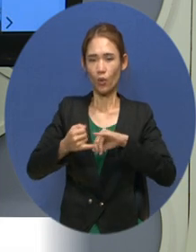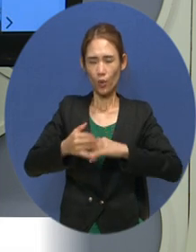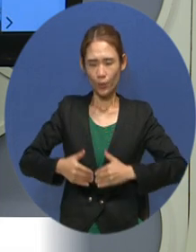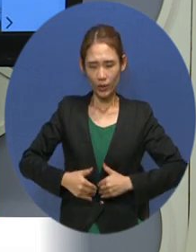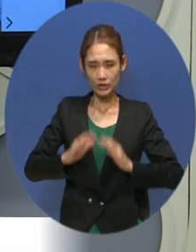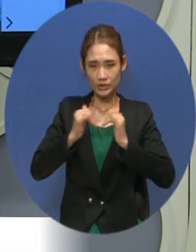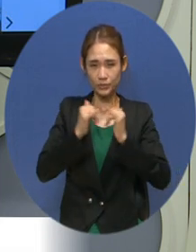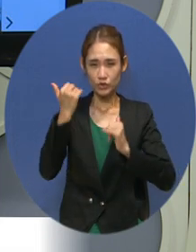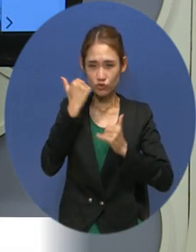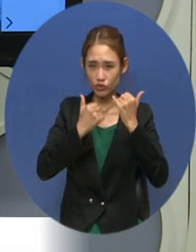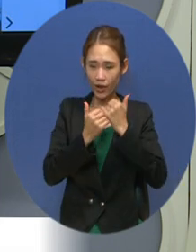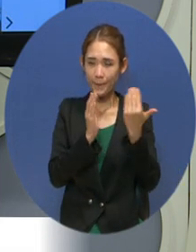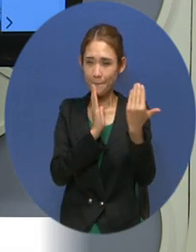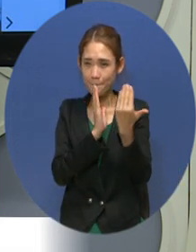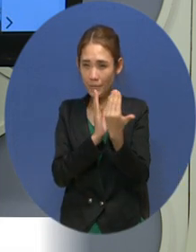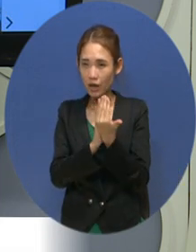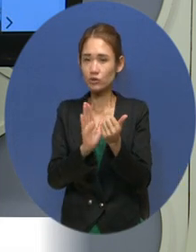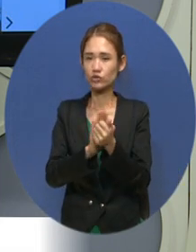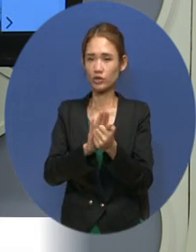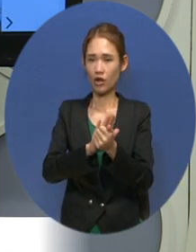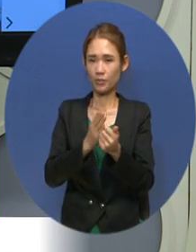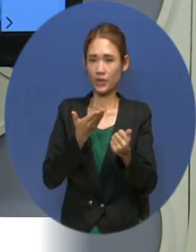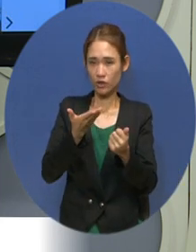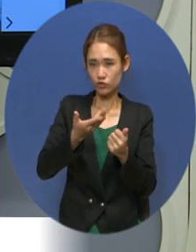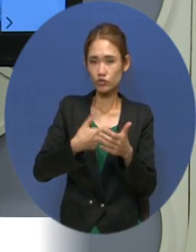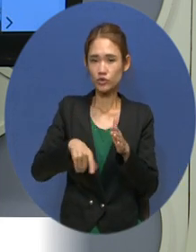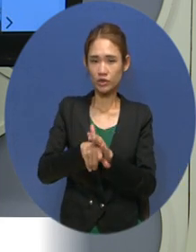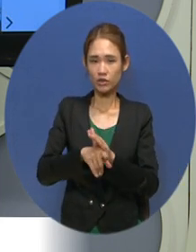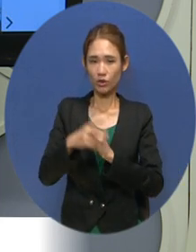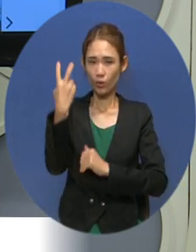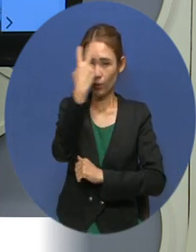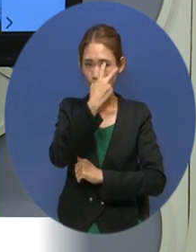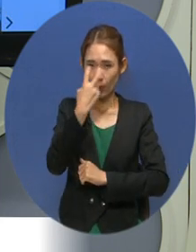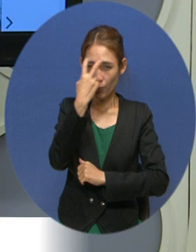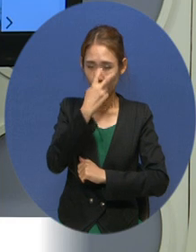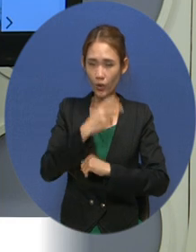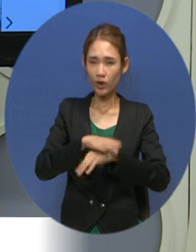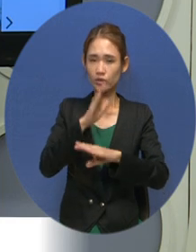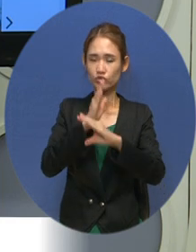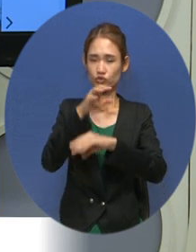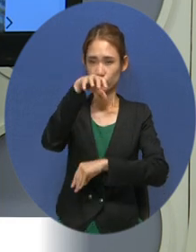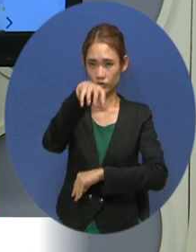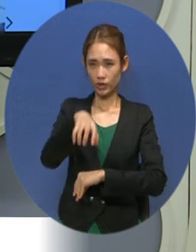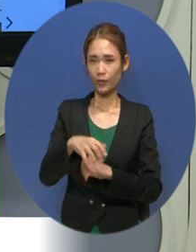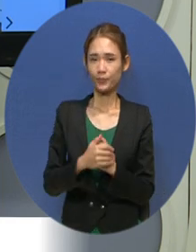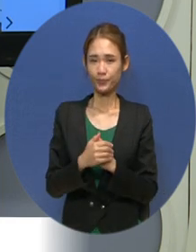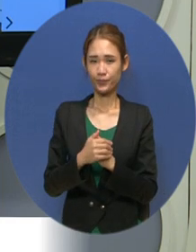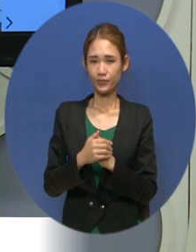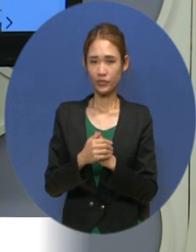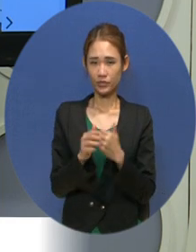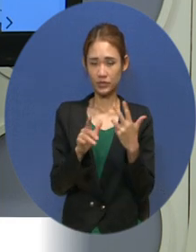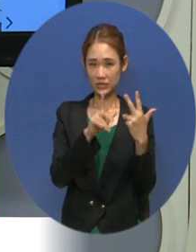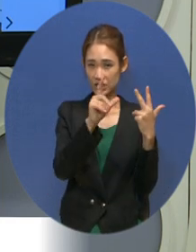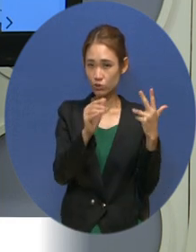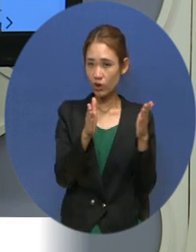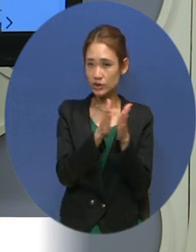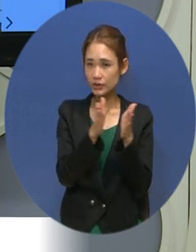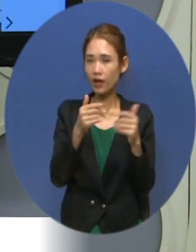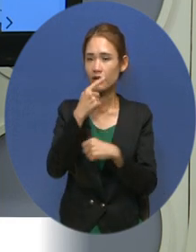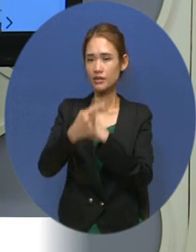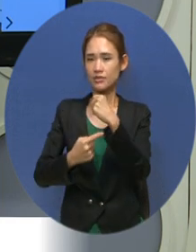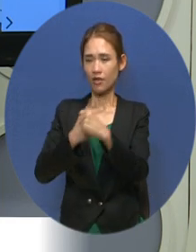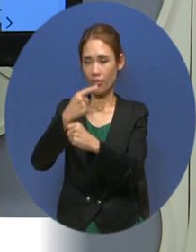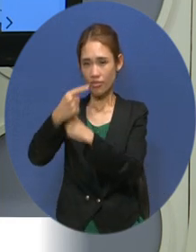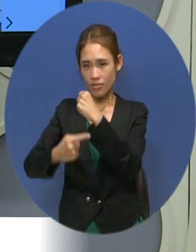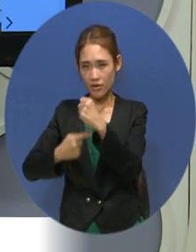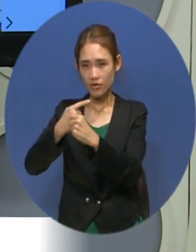아 춤 0 서비스를 제공하는 보편적 돌봄 복지 거 점인데요 지난해 7월을 시작으로 1년간